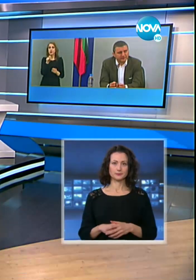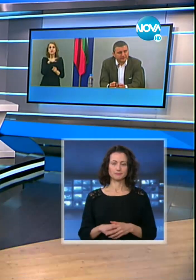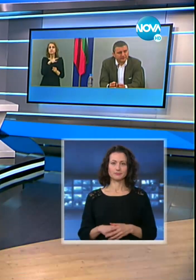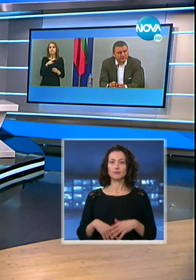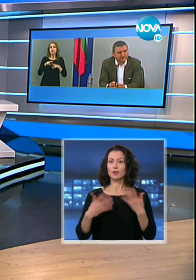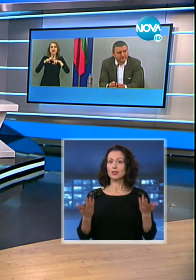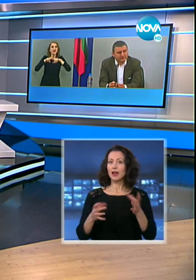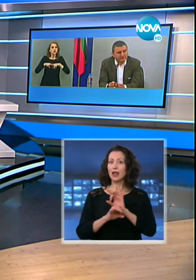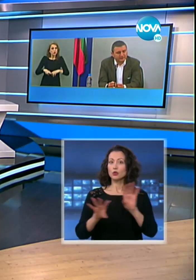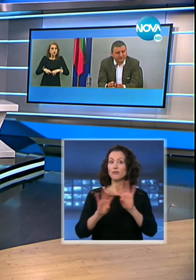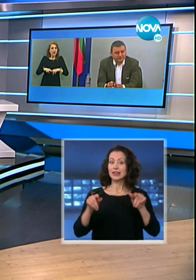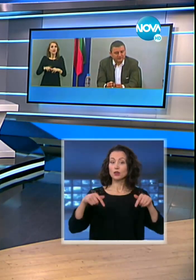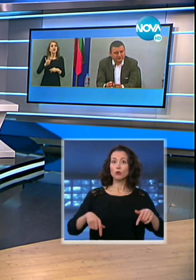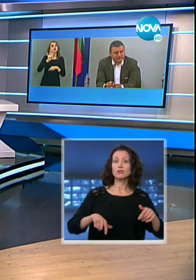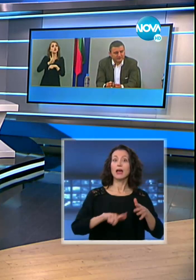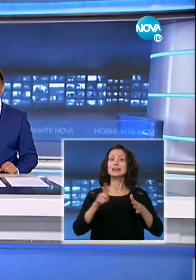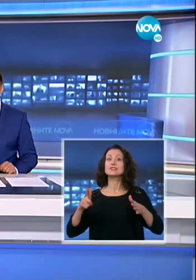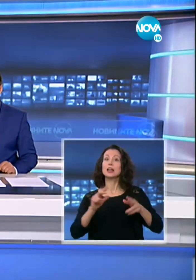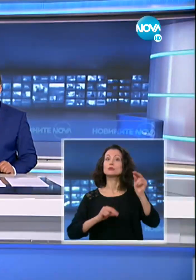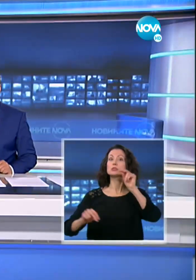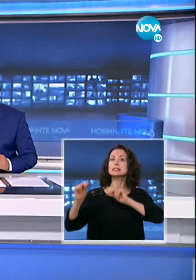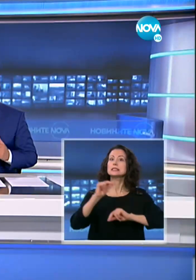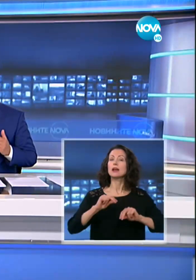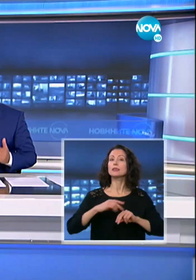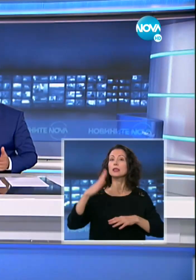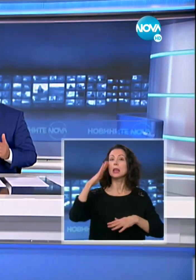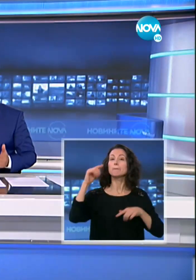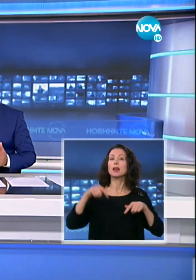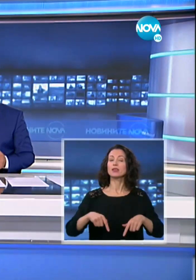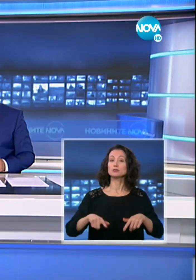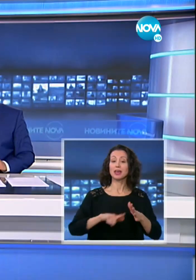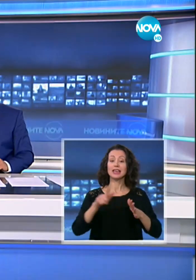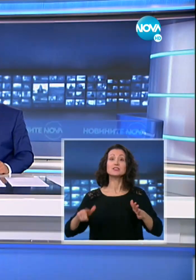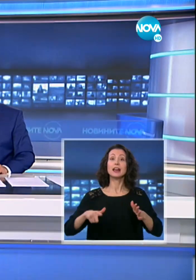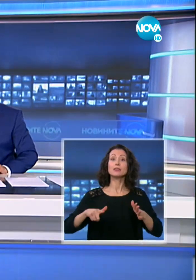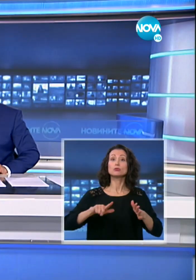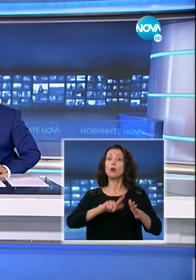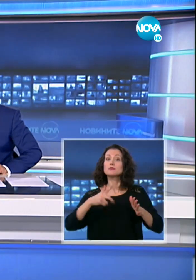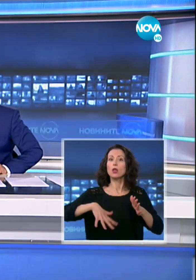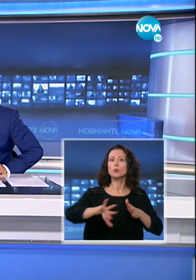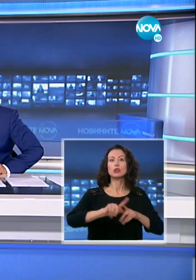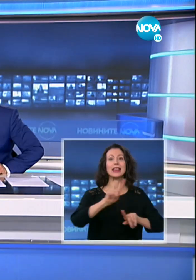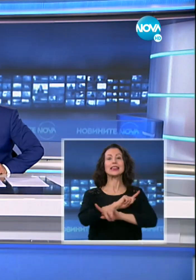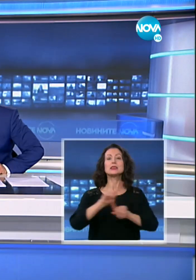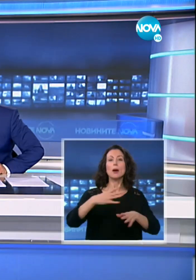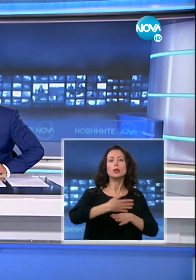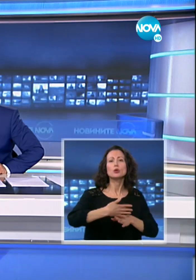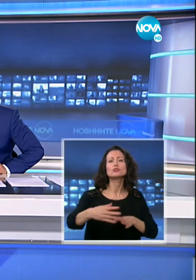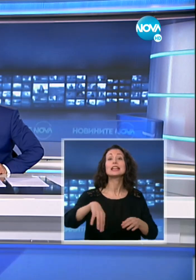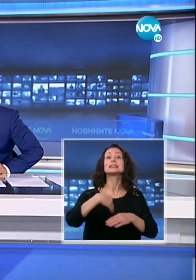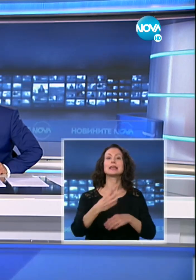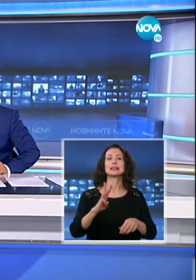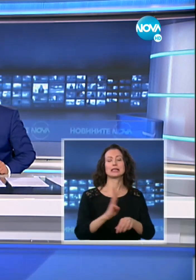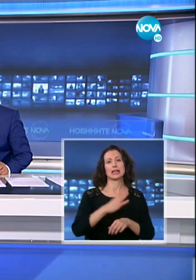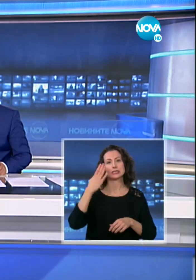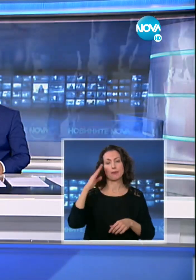така новината от изнаредното заседание на правителството, изнаредното положение, няма да бъде удължавано след 13 мая. Възобновява се